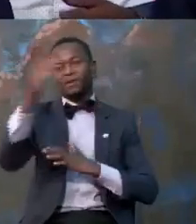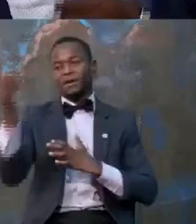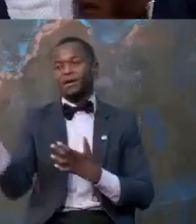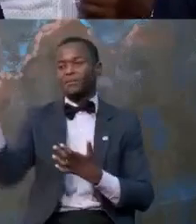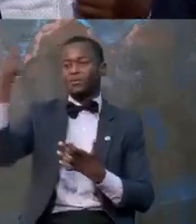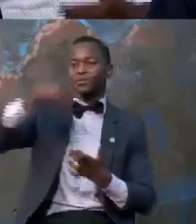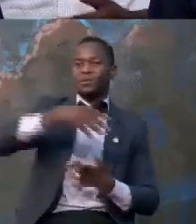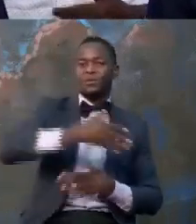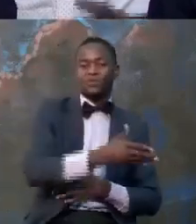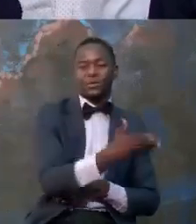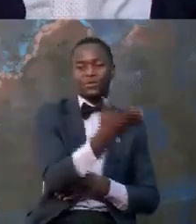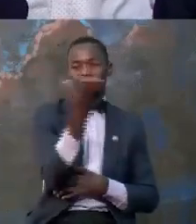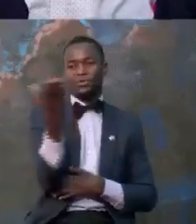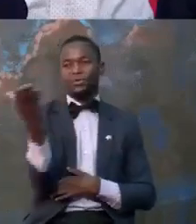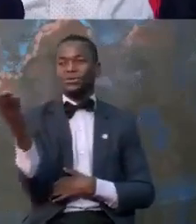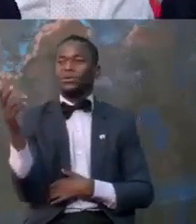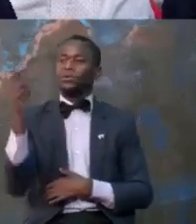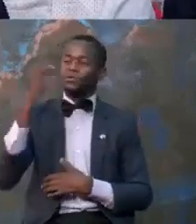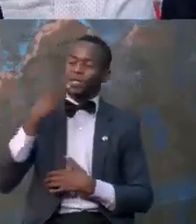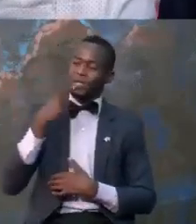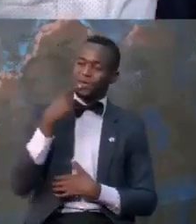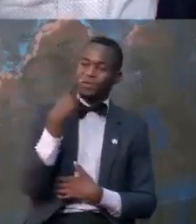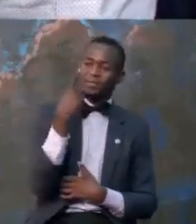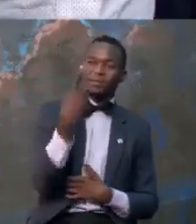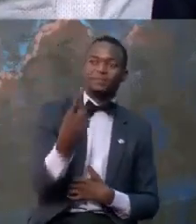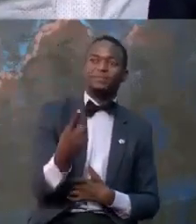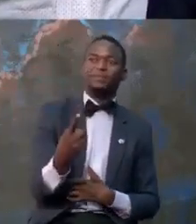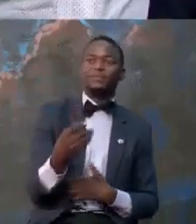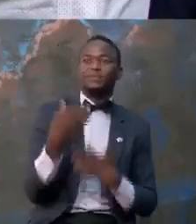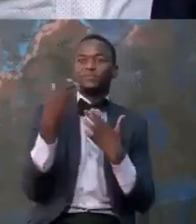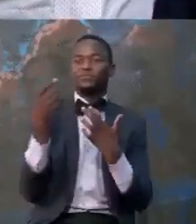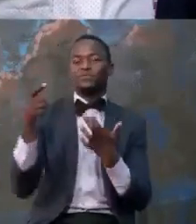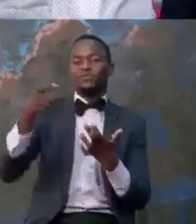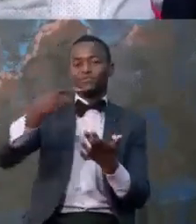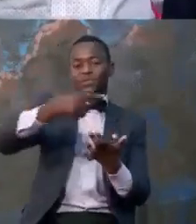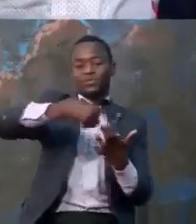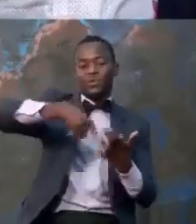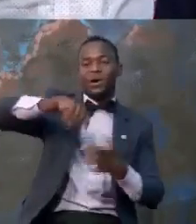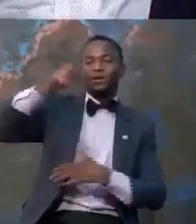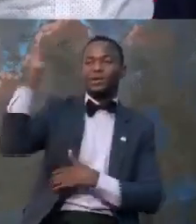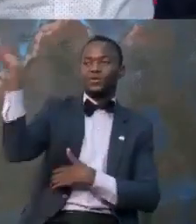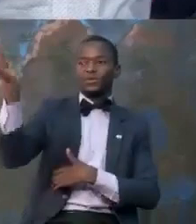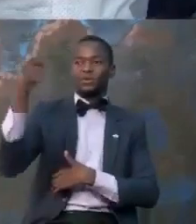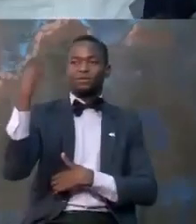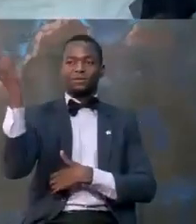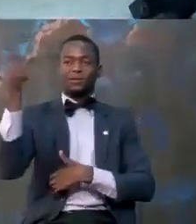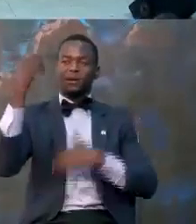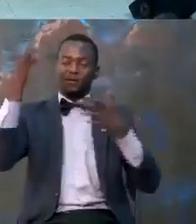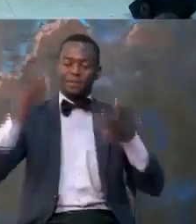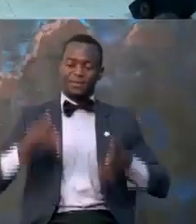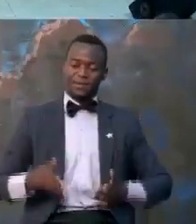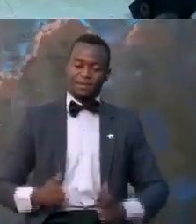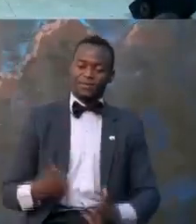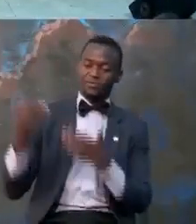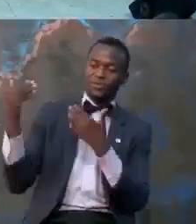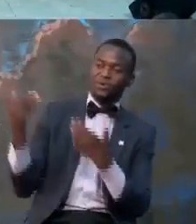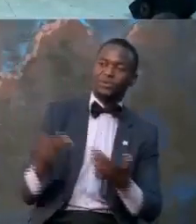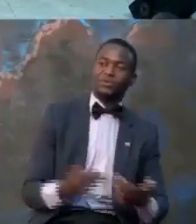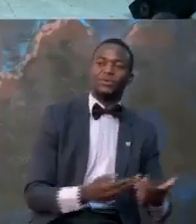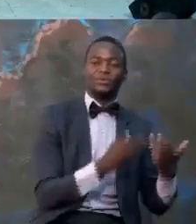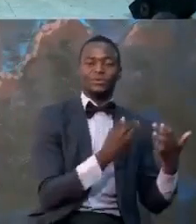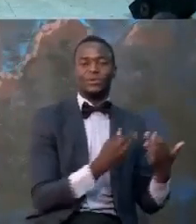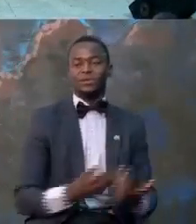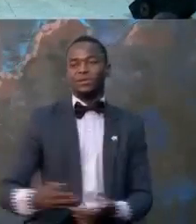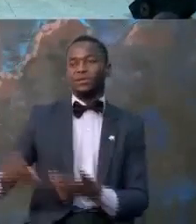kwetu. Twende tukaseme, mji wa Daudi, amezaliwa mtoto, ni